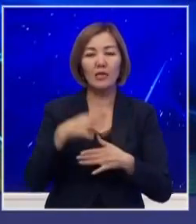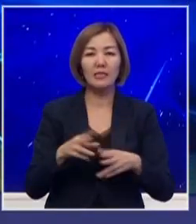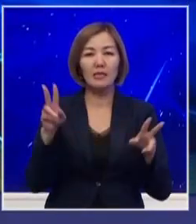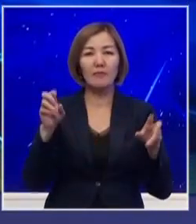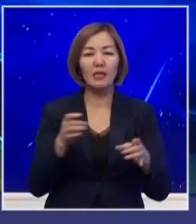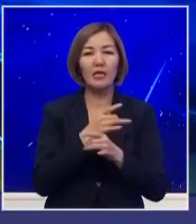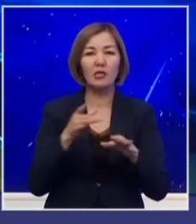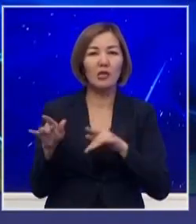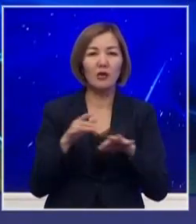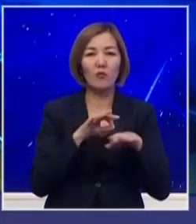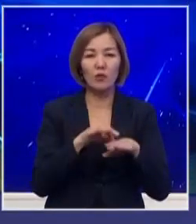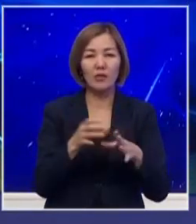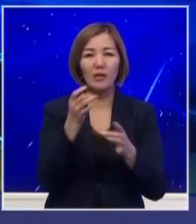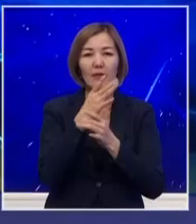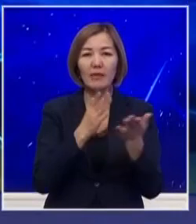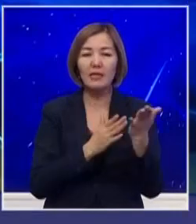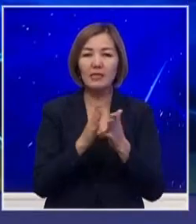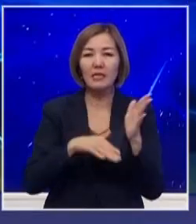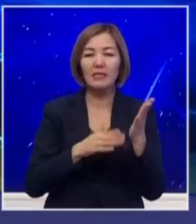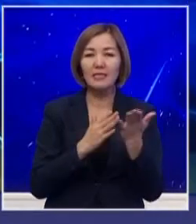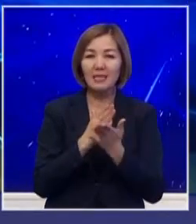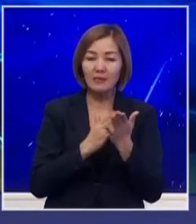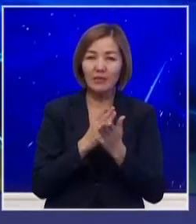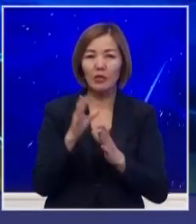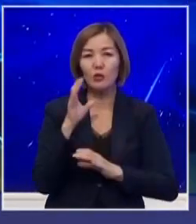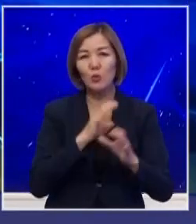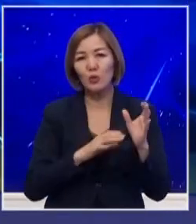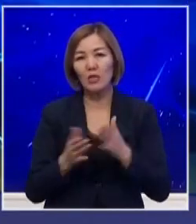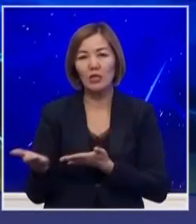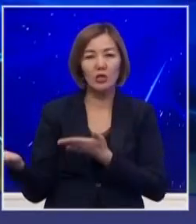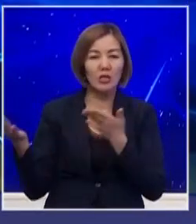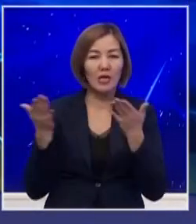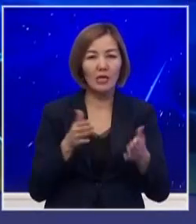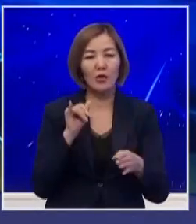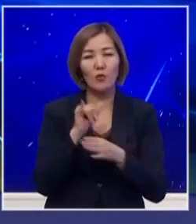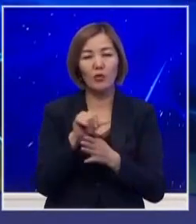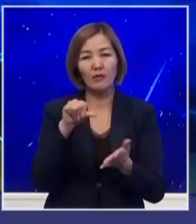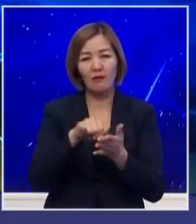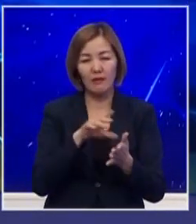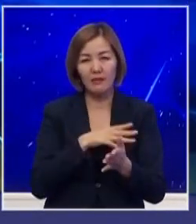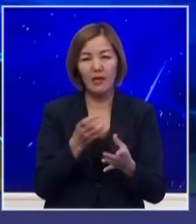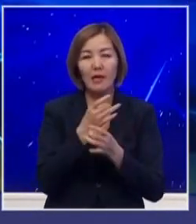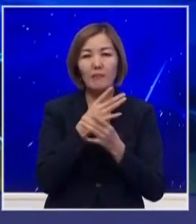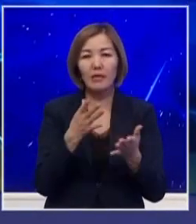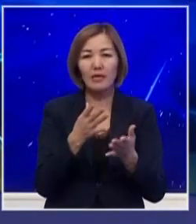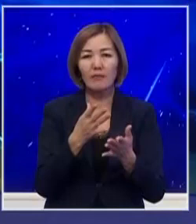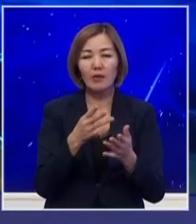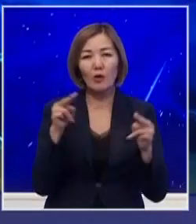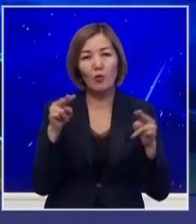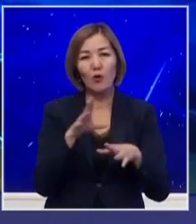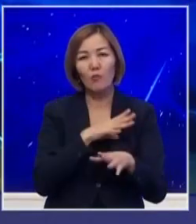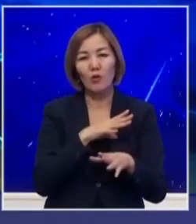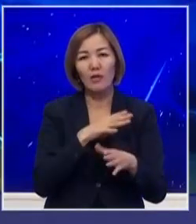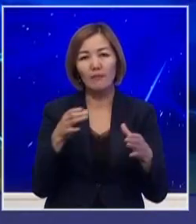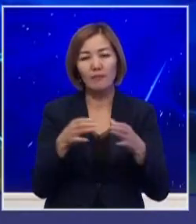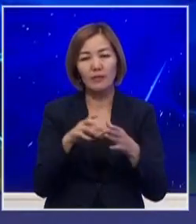атты мерекелік шара өтті. Оған мәдениет саласының қызметкерлері, студенттер және арнайы шақырылған қонақтар қатысты. Мерейлі мерекеге